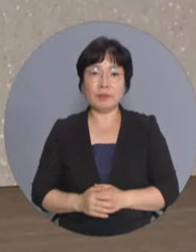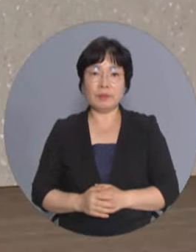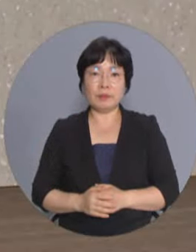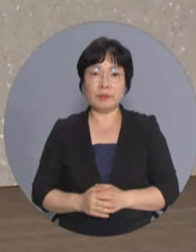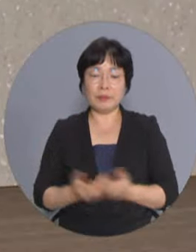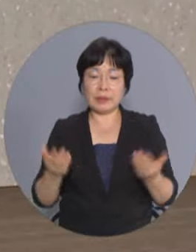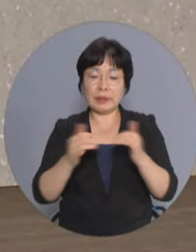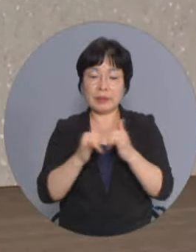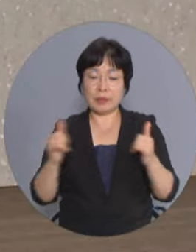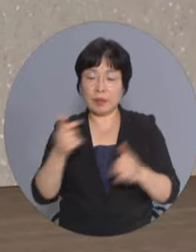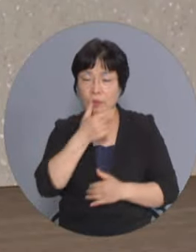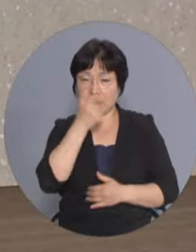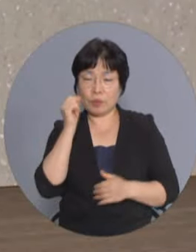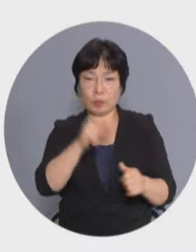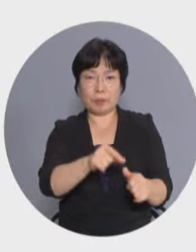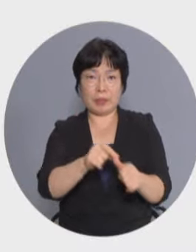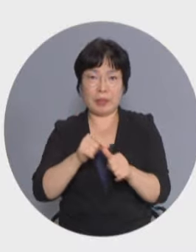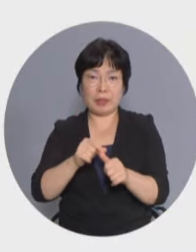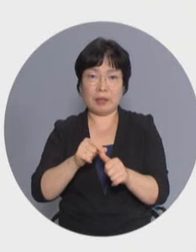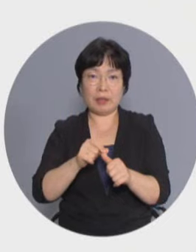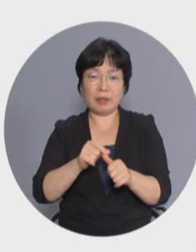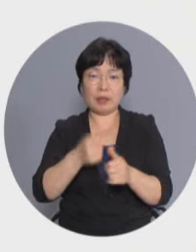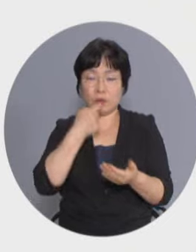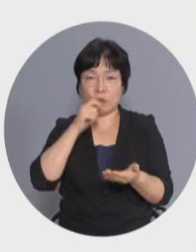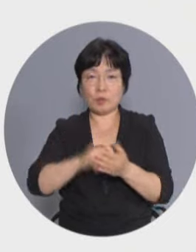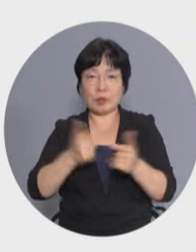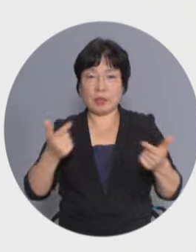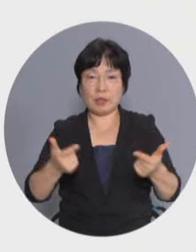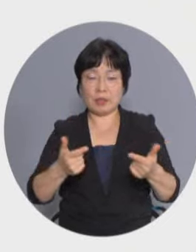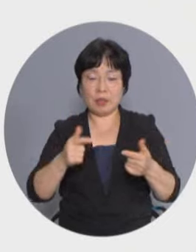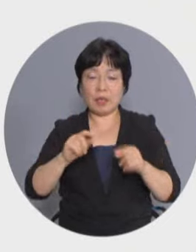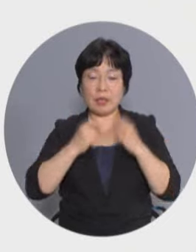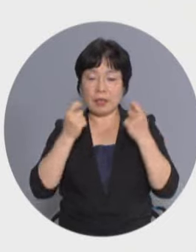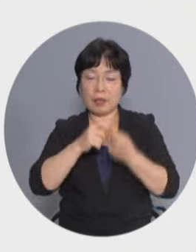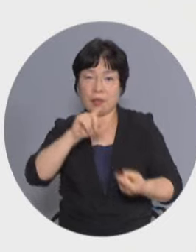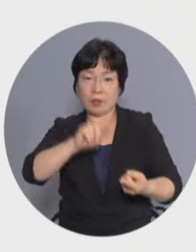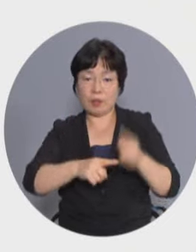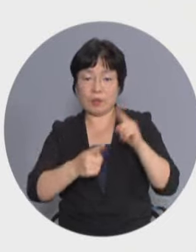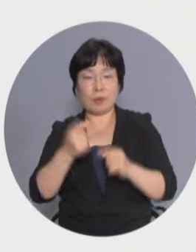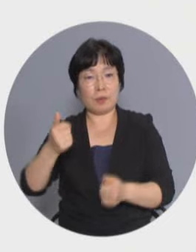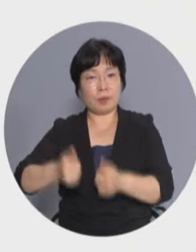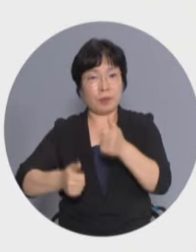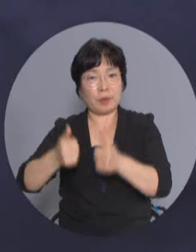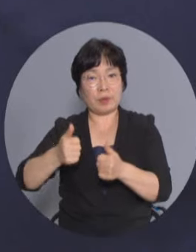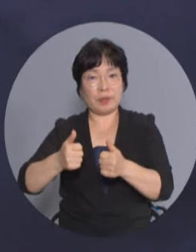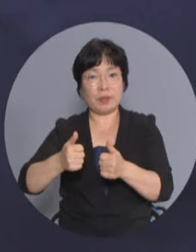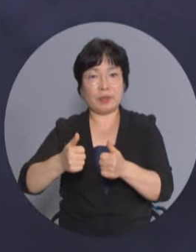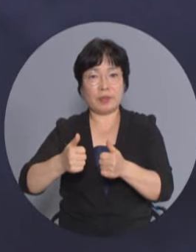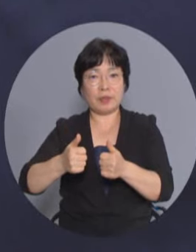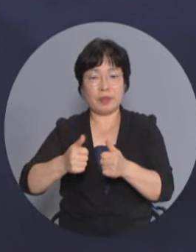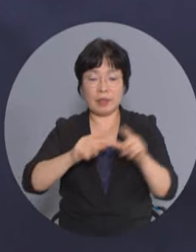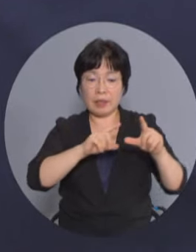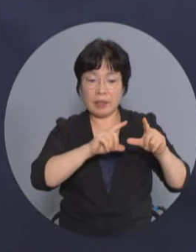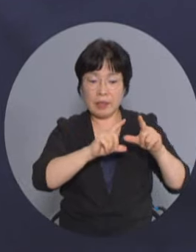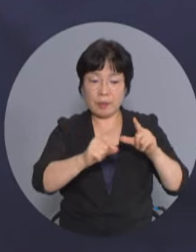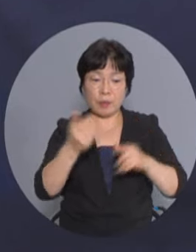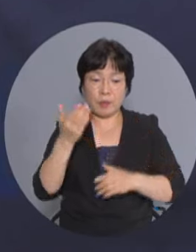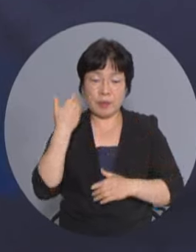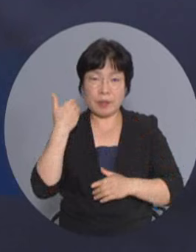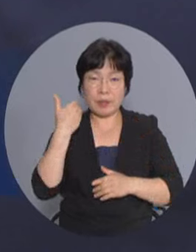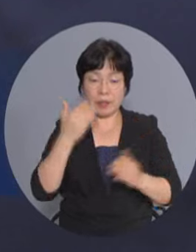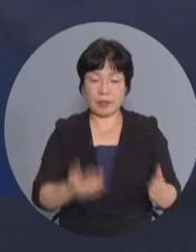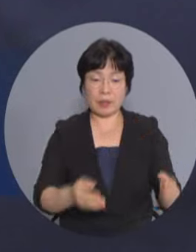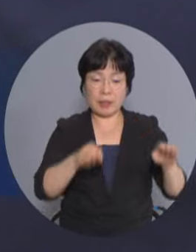여기에 일할 사람 구하기가 어려워 민간끼리 출혈 경쟁까지 벌이는 상황입니다. 일부 기존에 있던